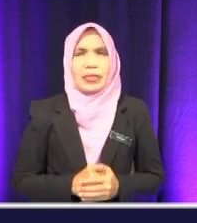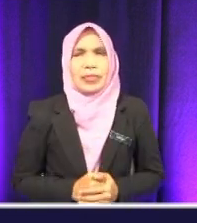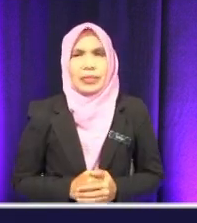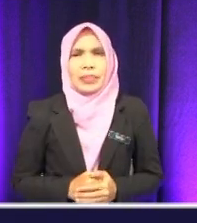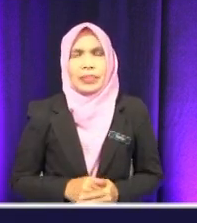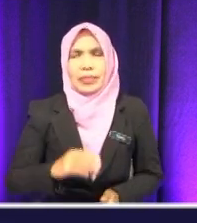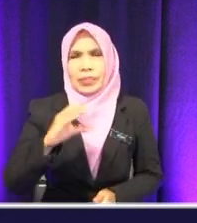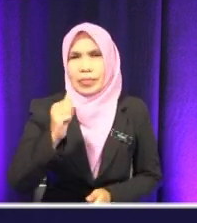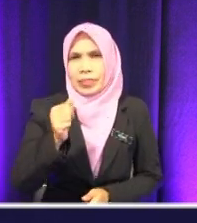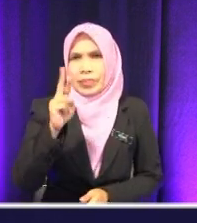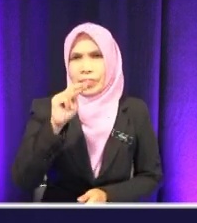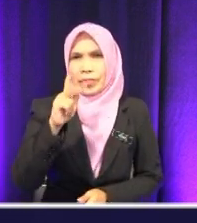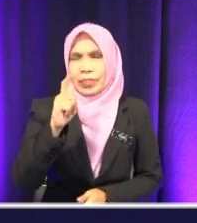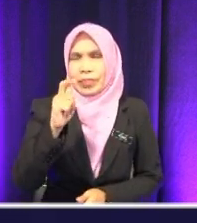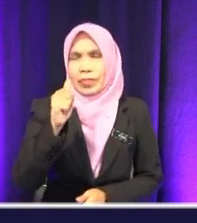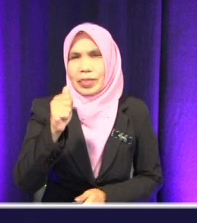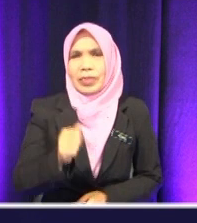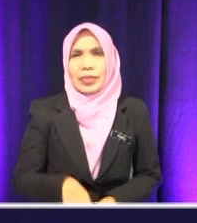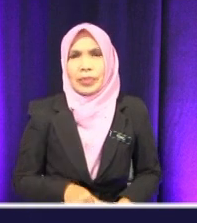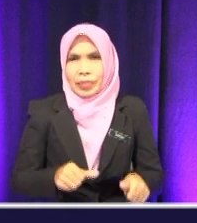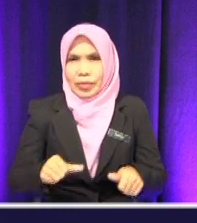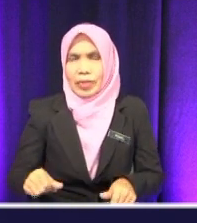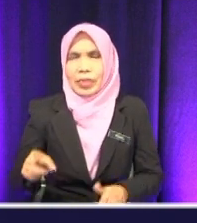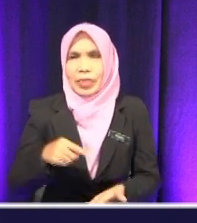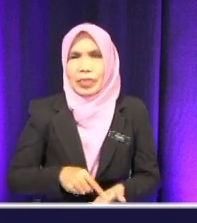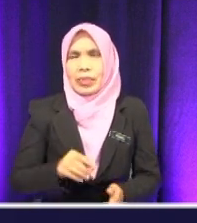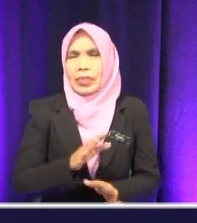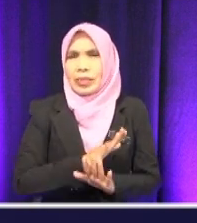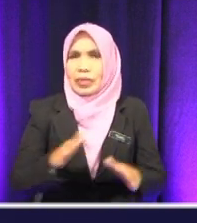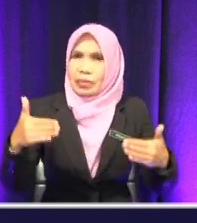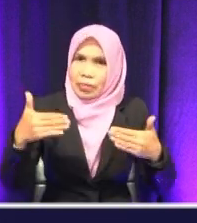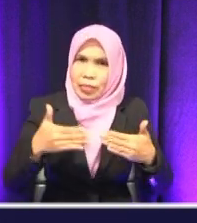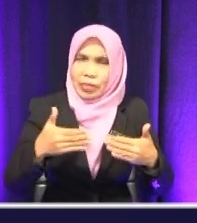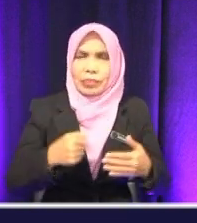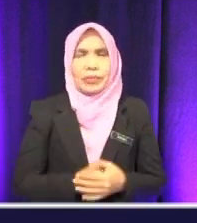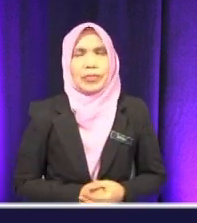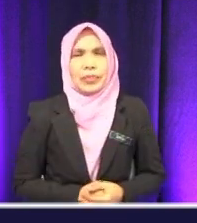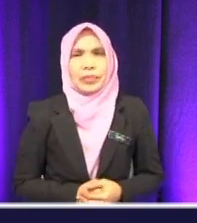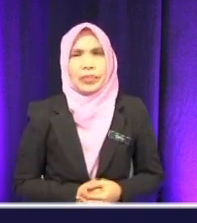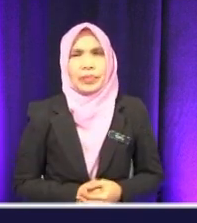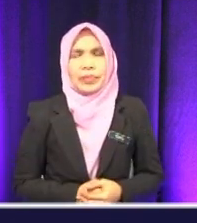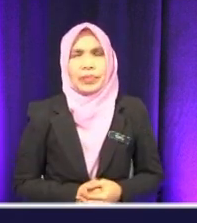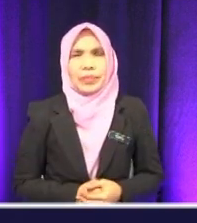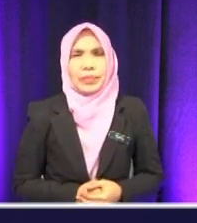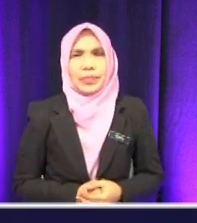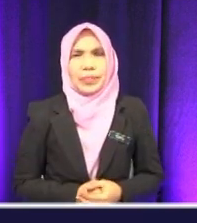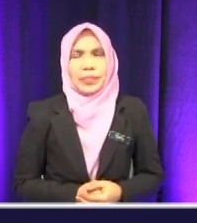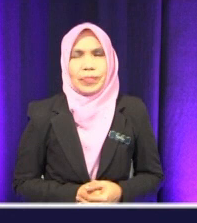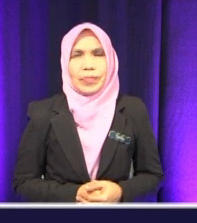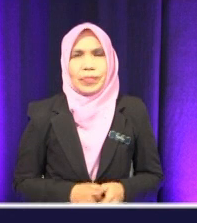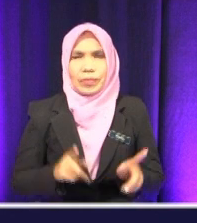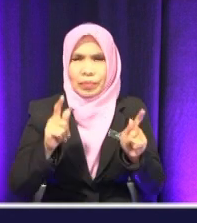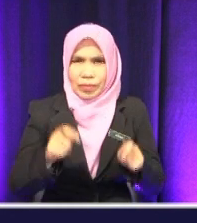tidak bersambung dia tergantung jadi coba elakan daripada tergantung seperti ini Oke pastikan dia